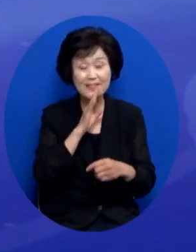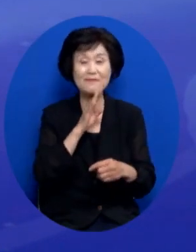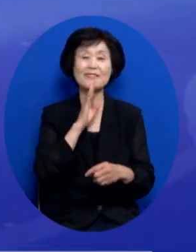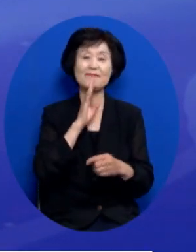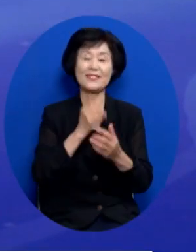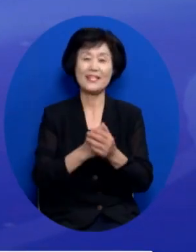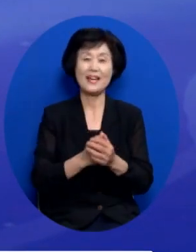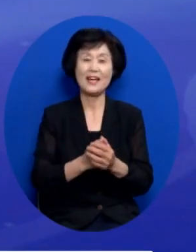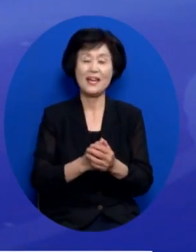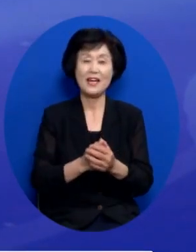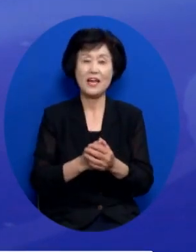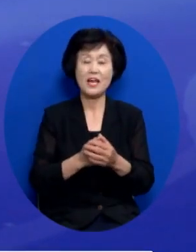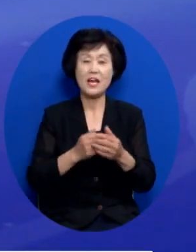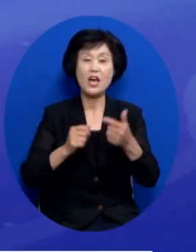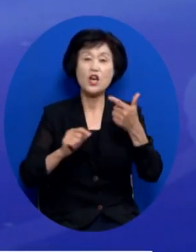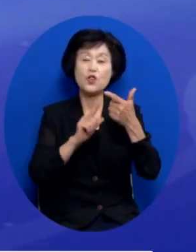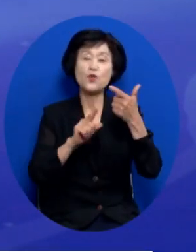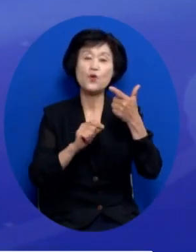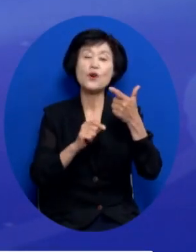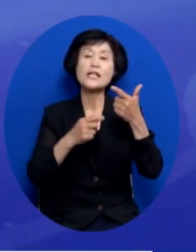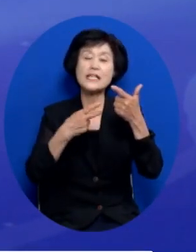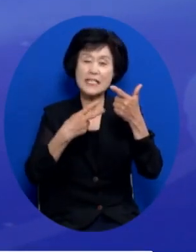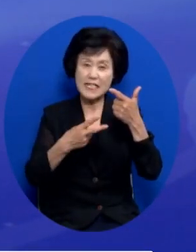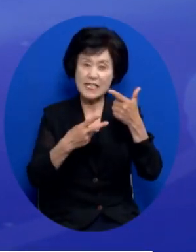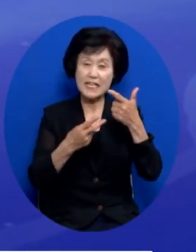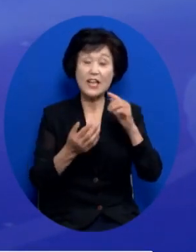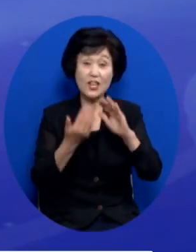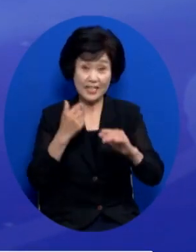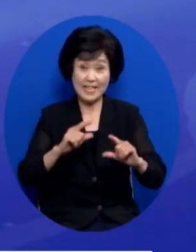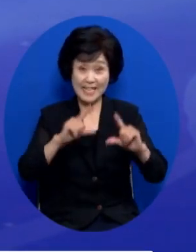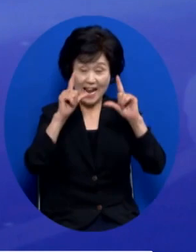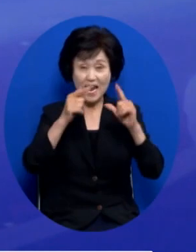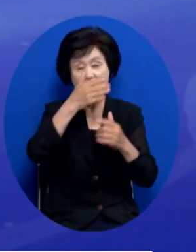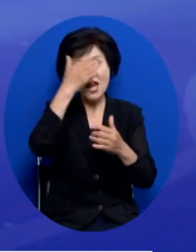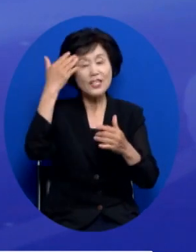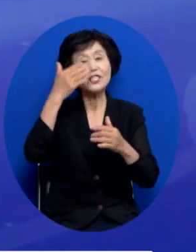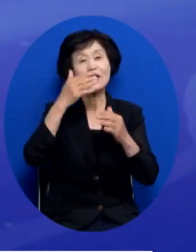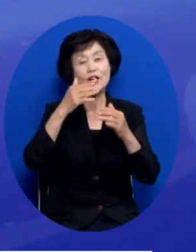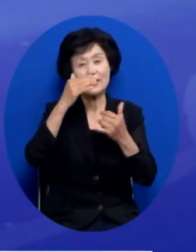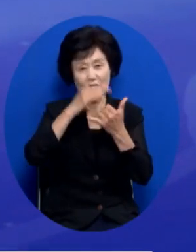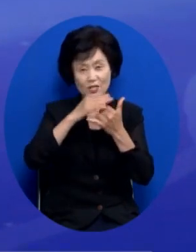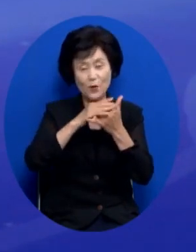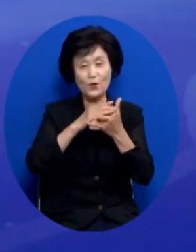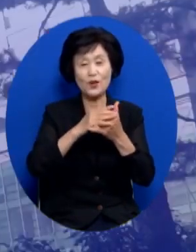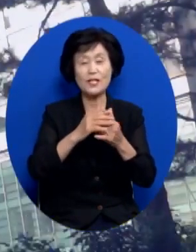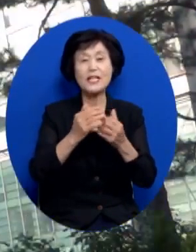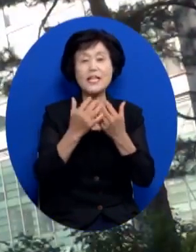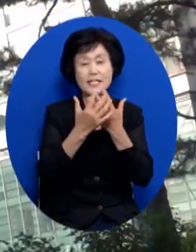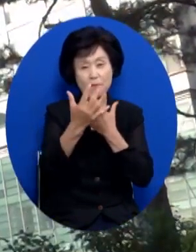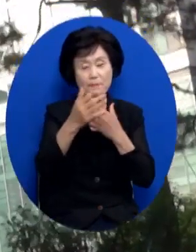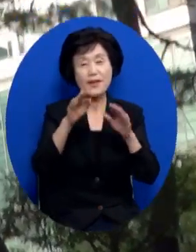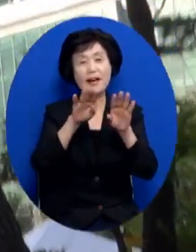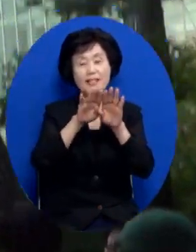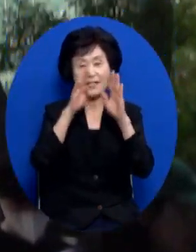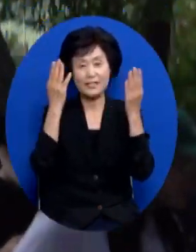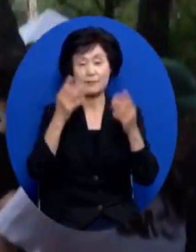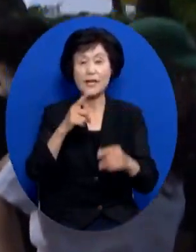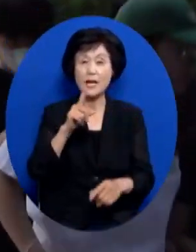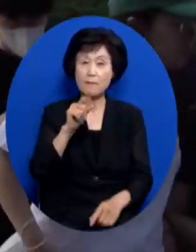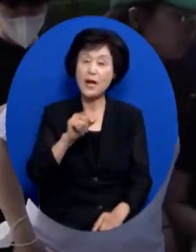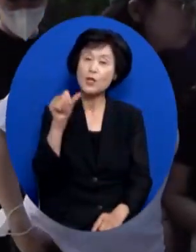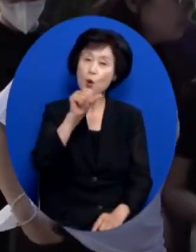앞서서 지난 2일 금요일 저녁 전야제 의미로 청소년 청년 집회를 열었습니다. 전국 각지 청소년 1만 5천